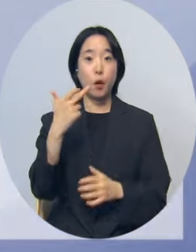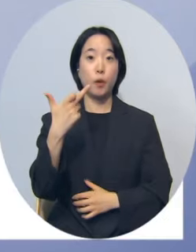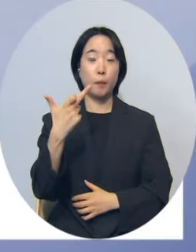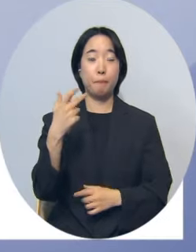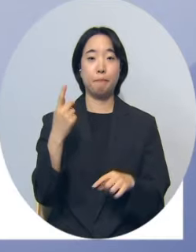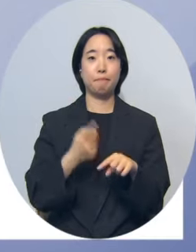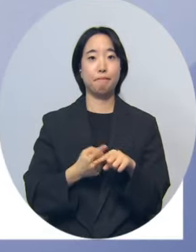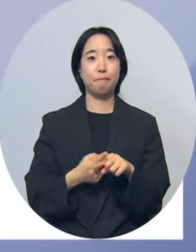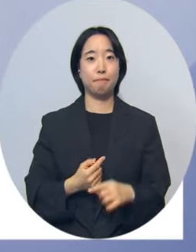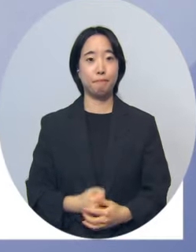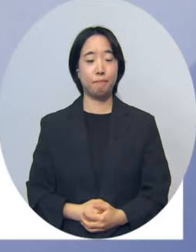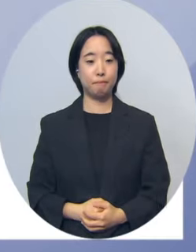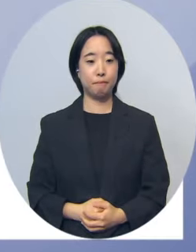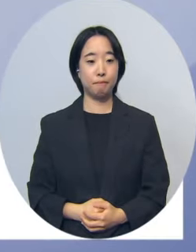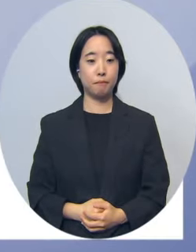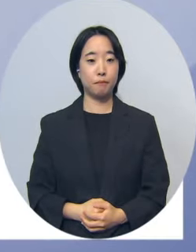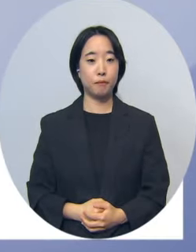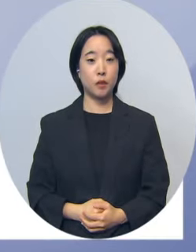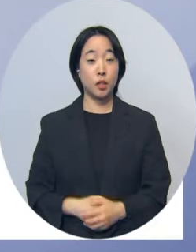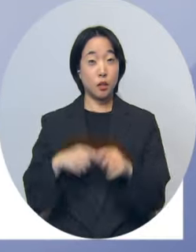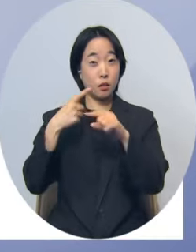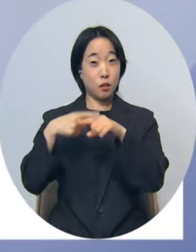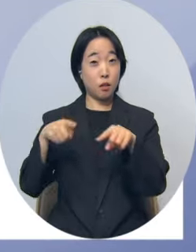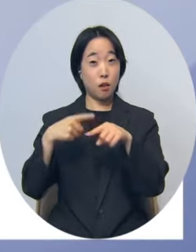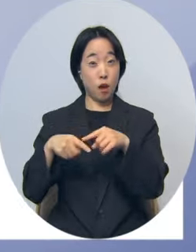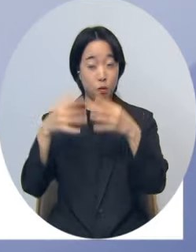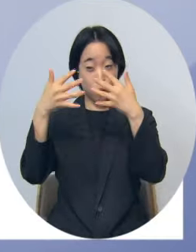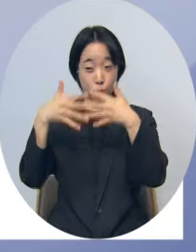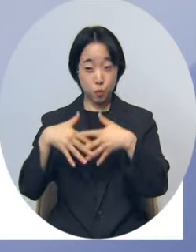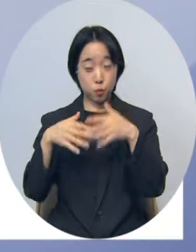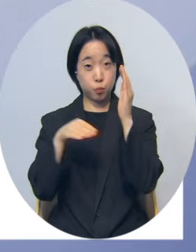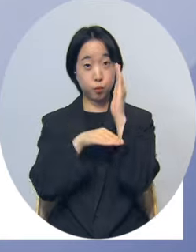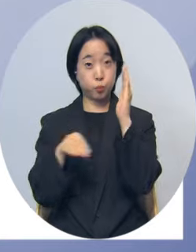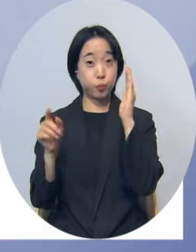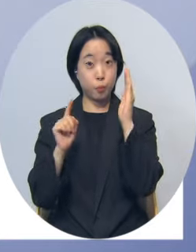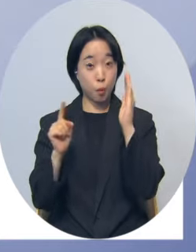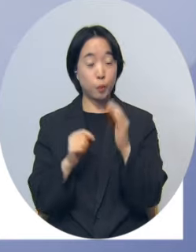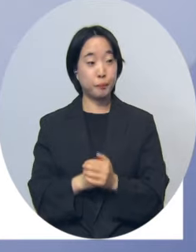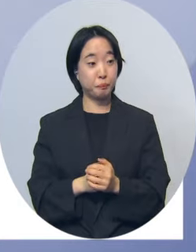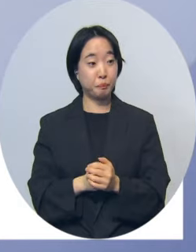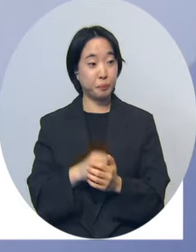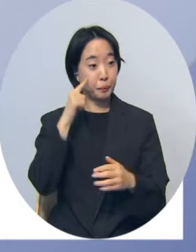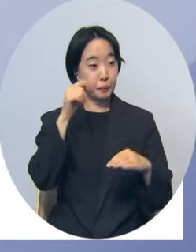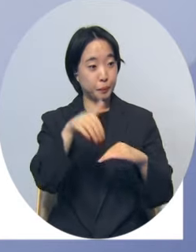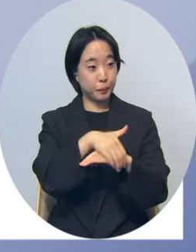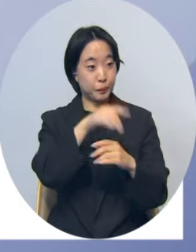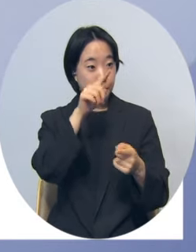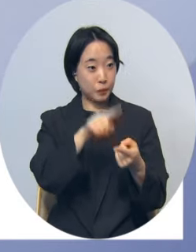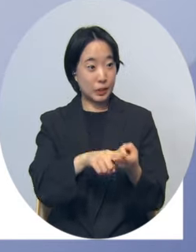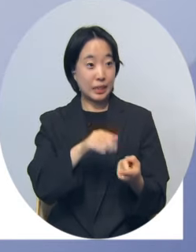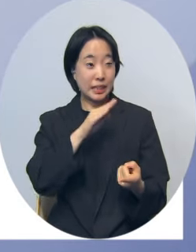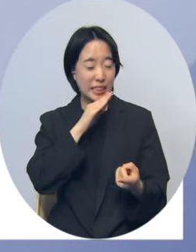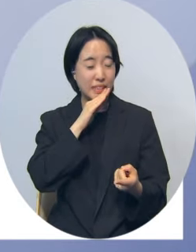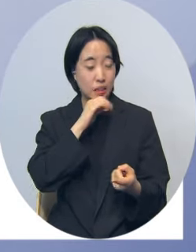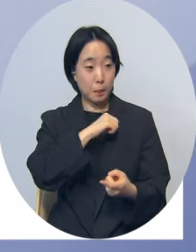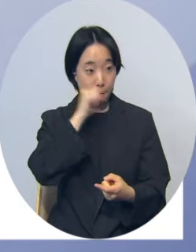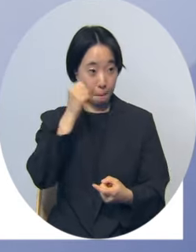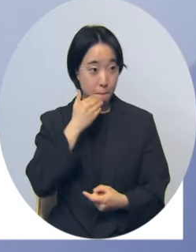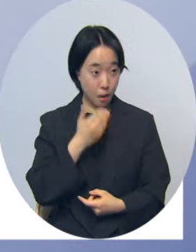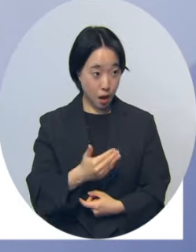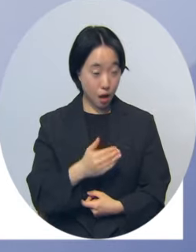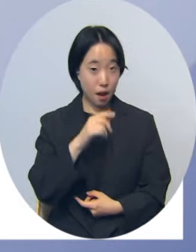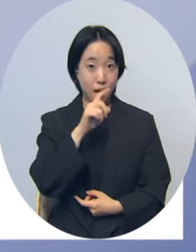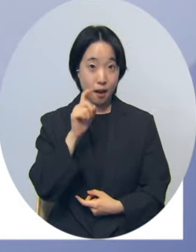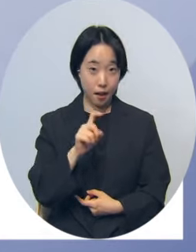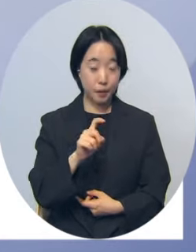평가 시에는 혁신을 구현하기 위한 실행 계획이 얼마나 구체적이고 실현 가능한지,